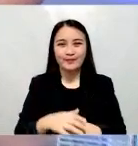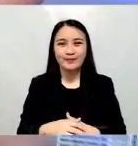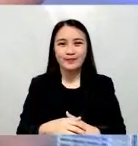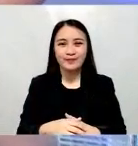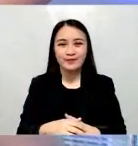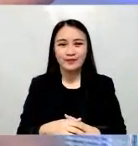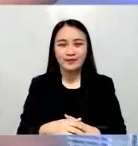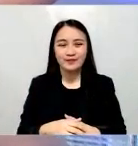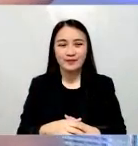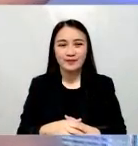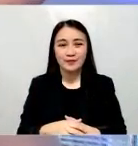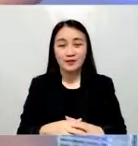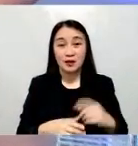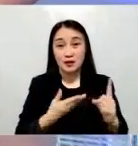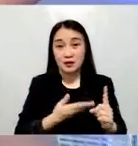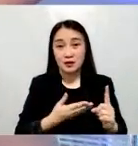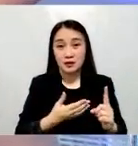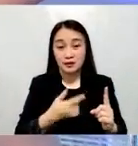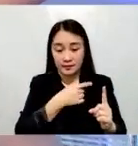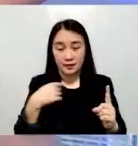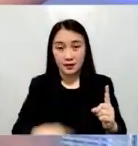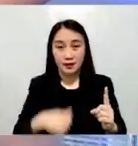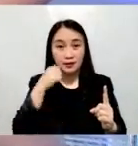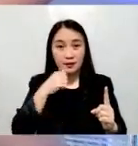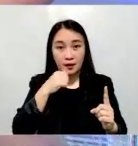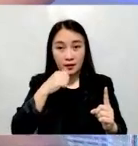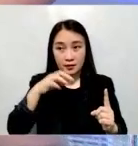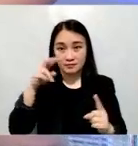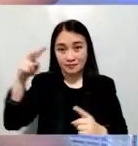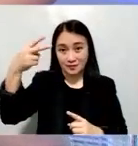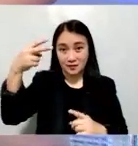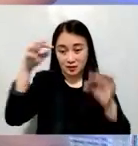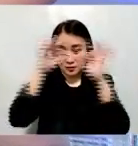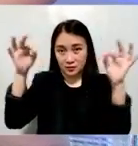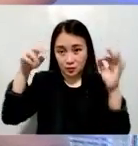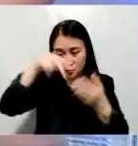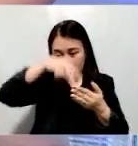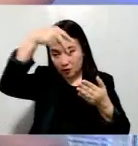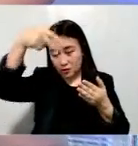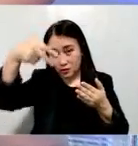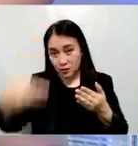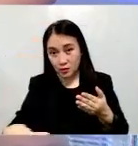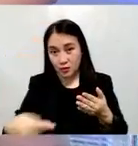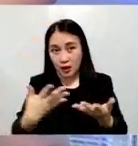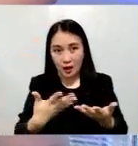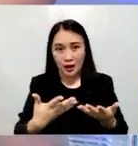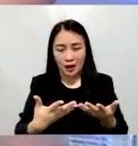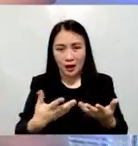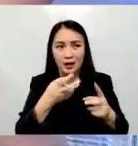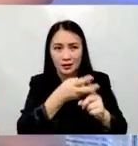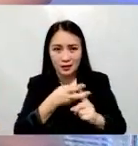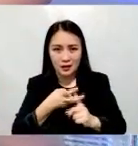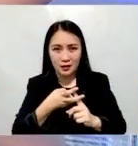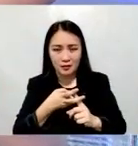ang isang babaeng Chinese mula sa second floor ng bahay sa Laguna para matakasan ang mga nangidnap sa kanya na pawang mga